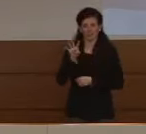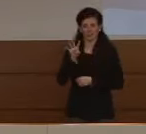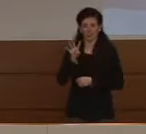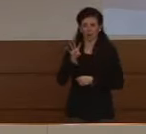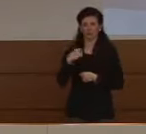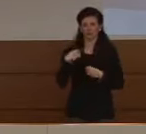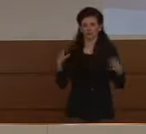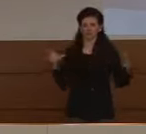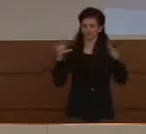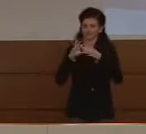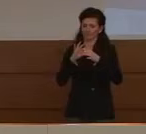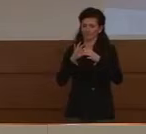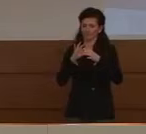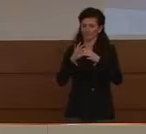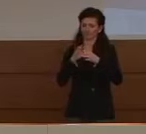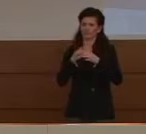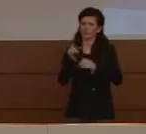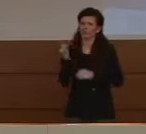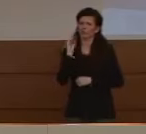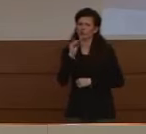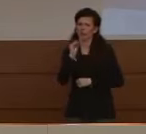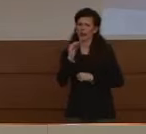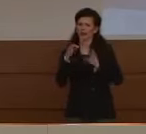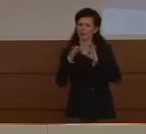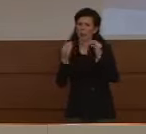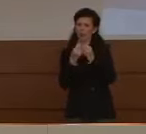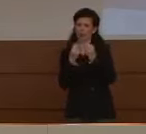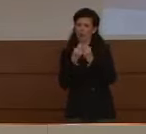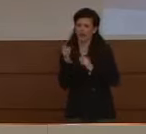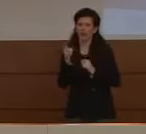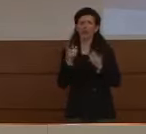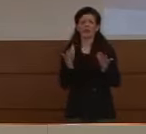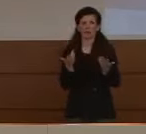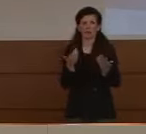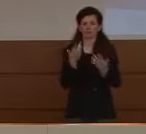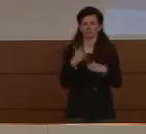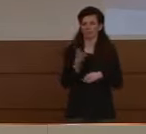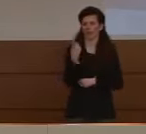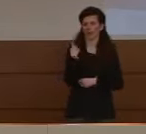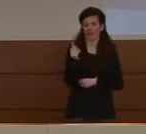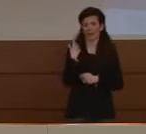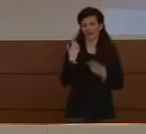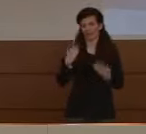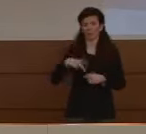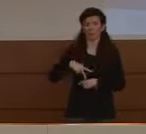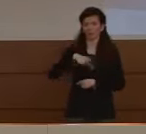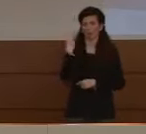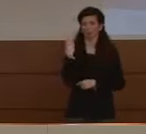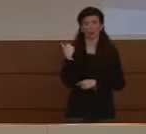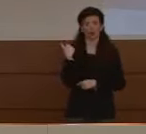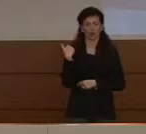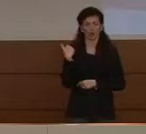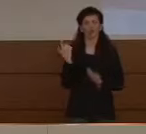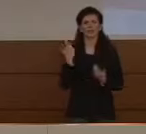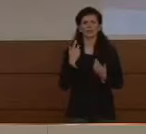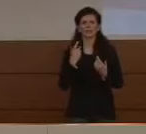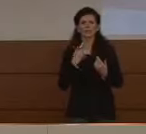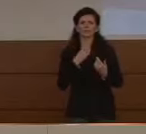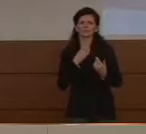riallaccio alla domanda della collega perché da ieri da due giorni più o meno si parla di picco e